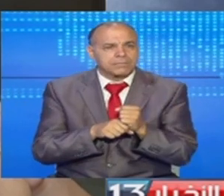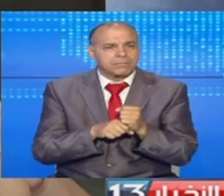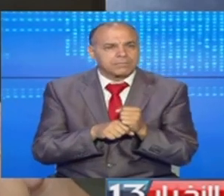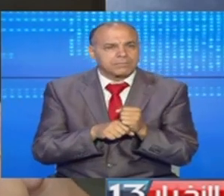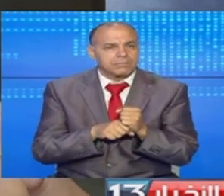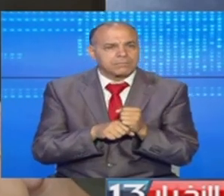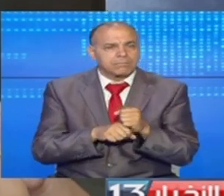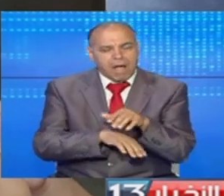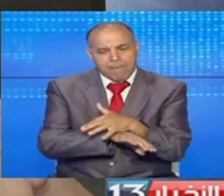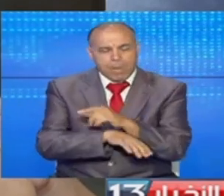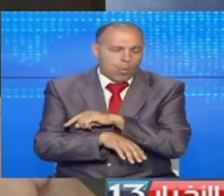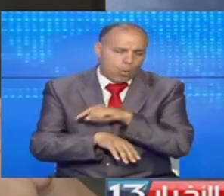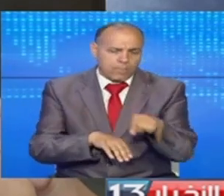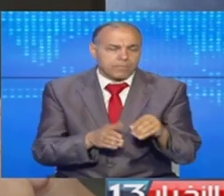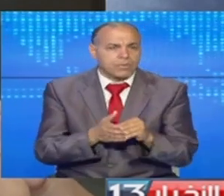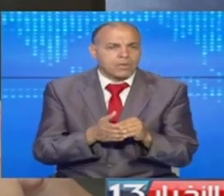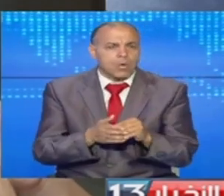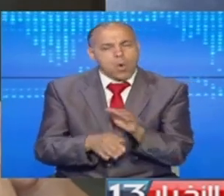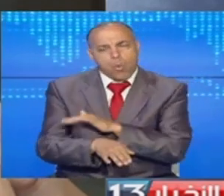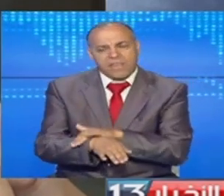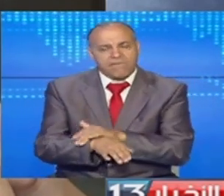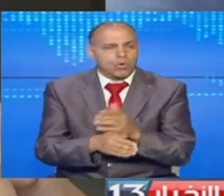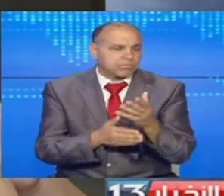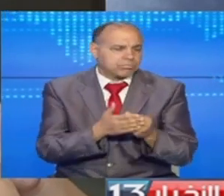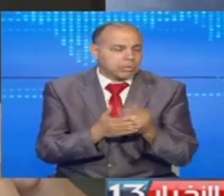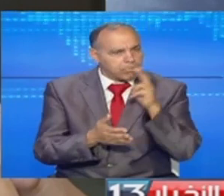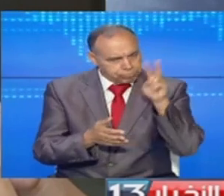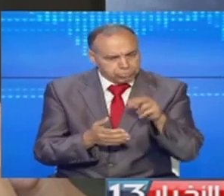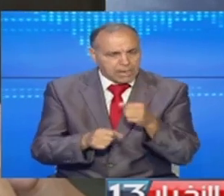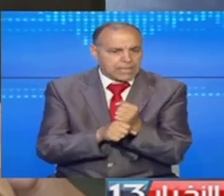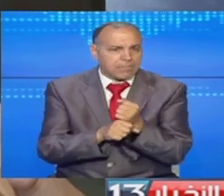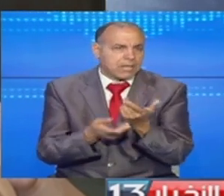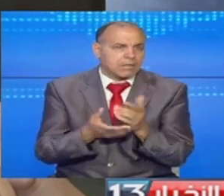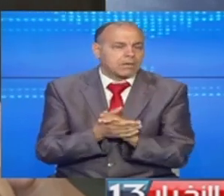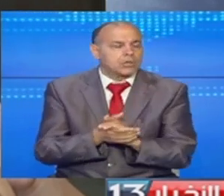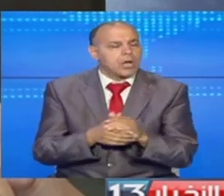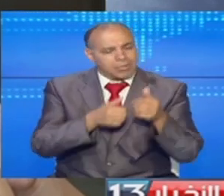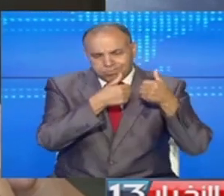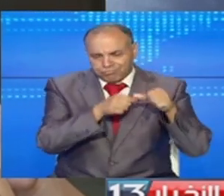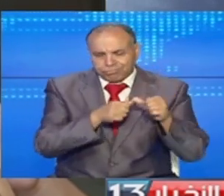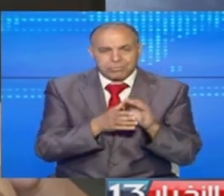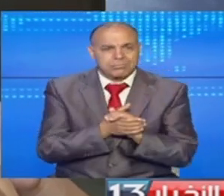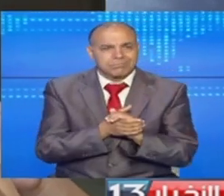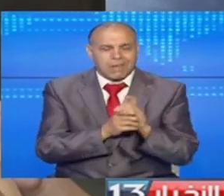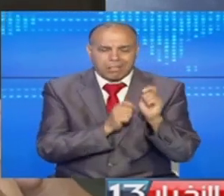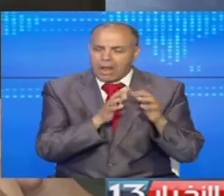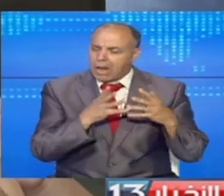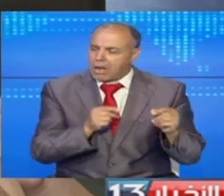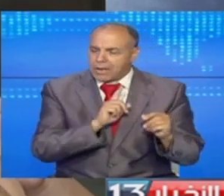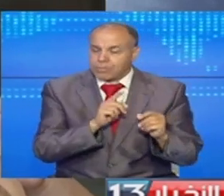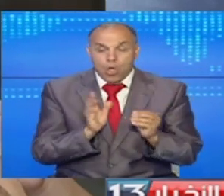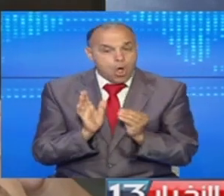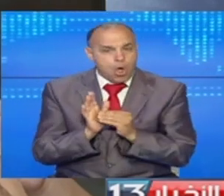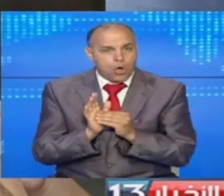500 يعني عاطل عن العمل في إطار وظائف اللي هي تكون حقيقية وتكون قارة ما هيش قابلة للاندثار.